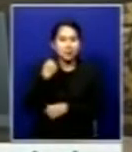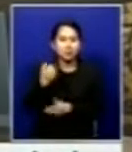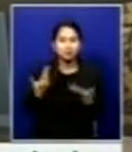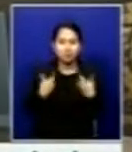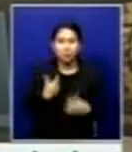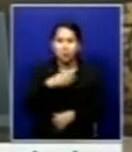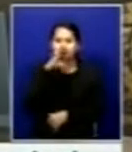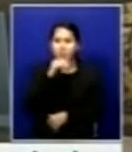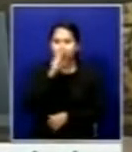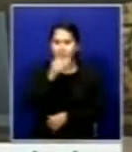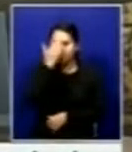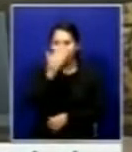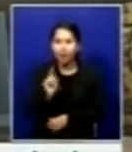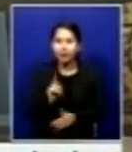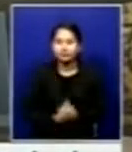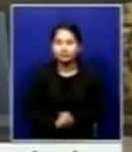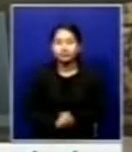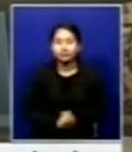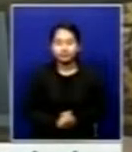างอย่างนี้ครับ